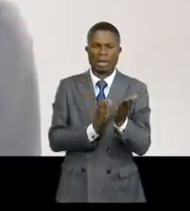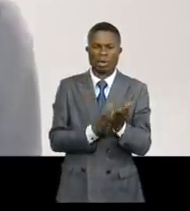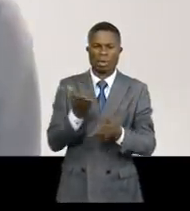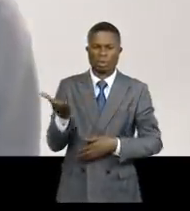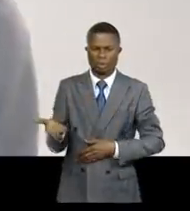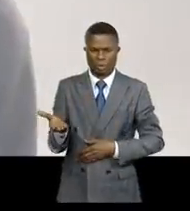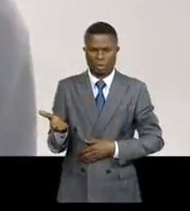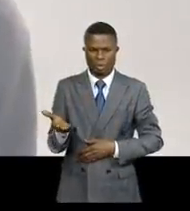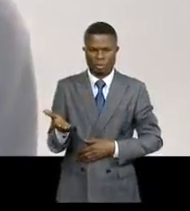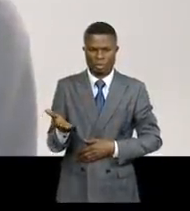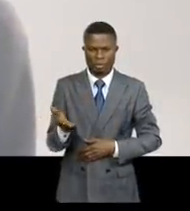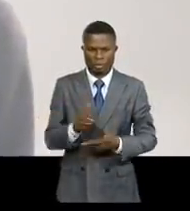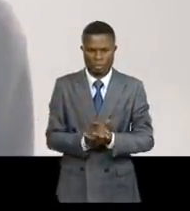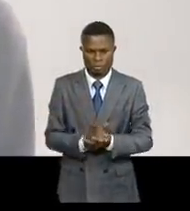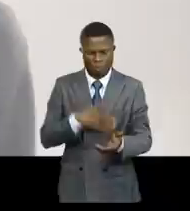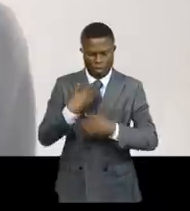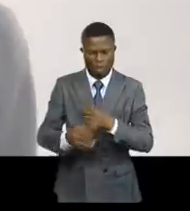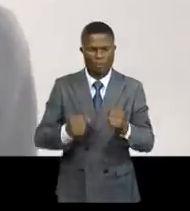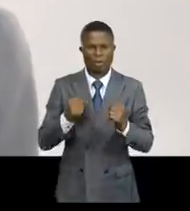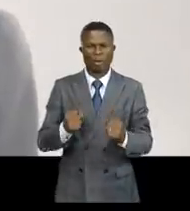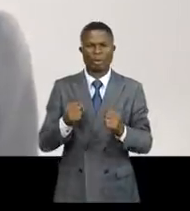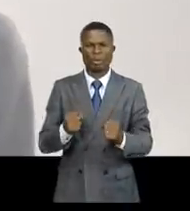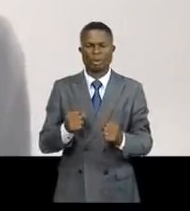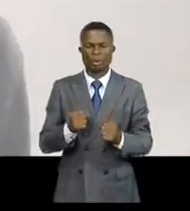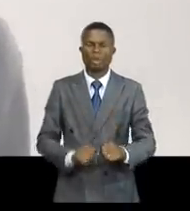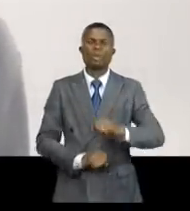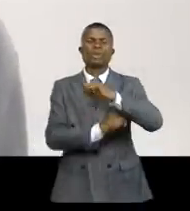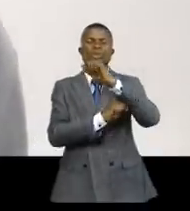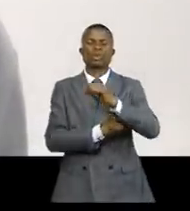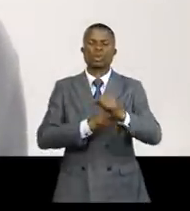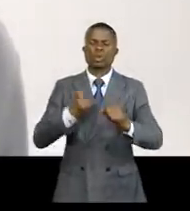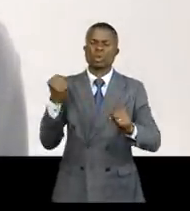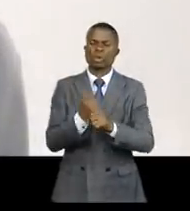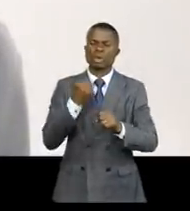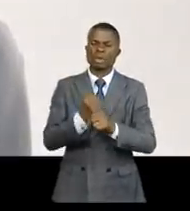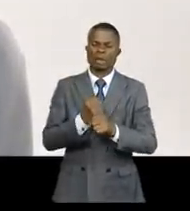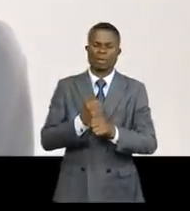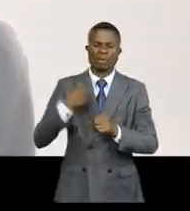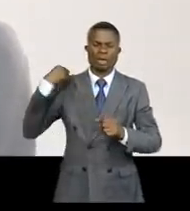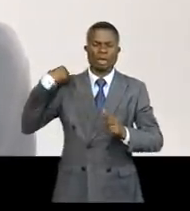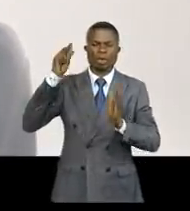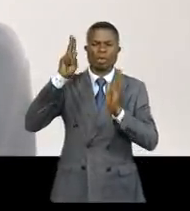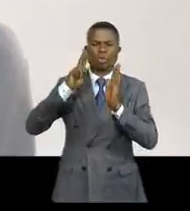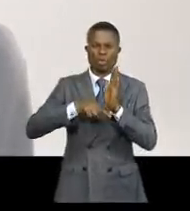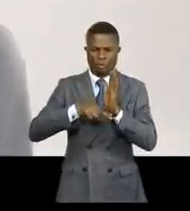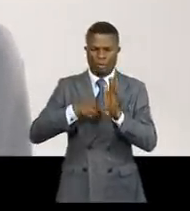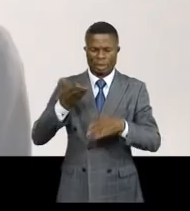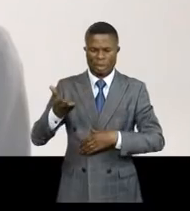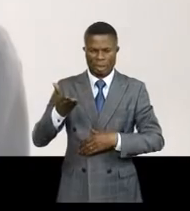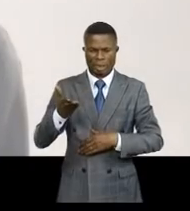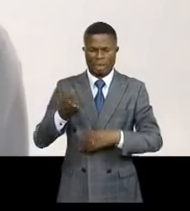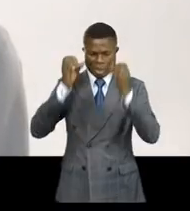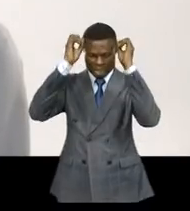Ces partenariats agissants viennent en appui aux efforts du gouvernement à garantir une éducation